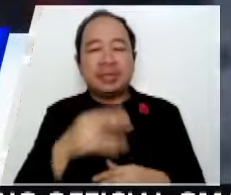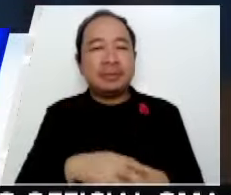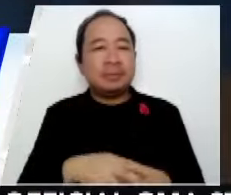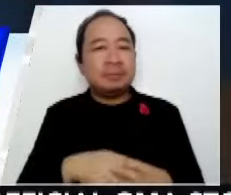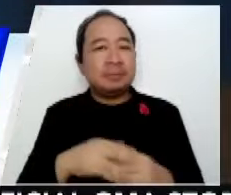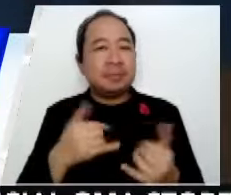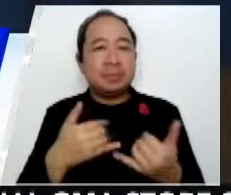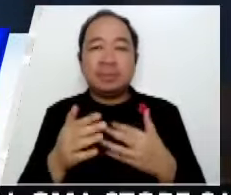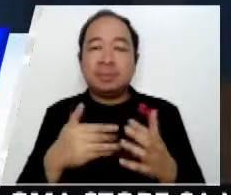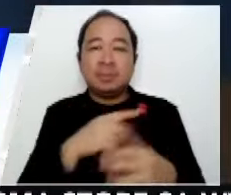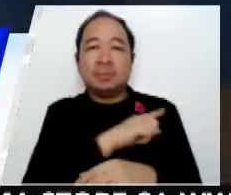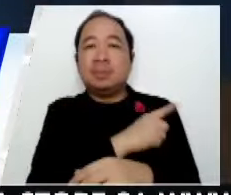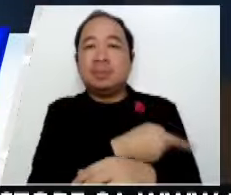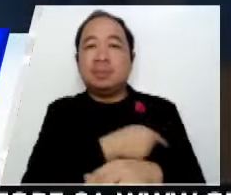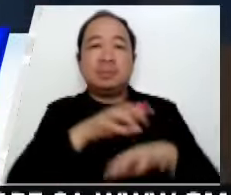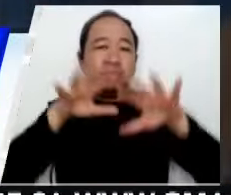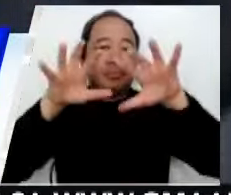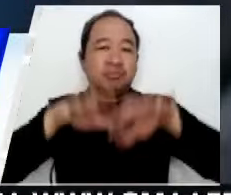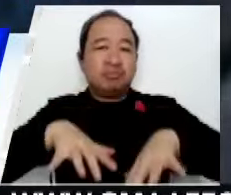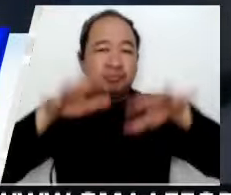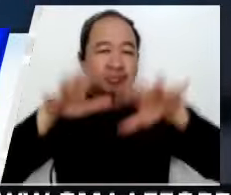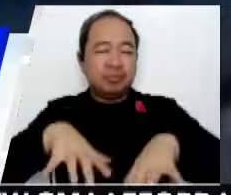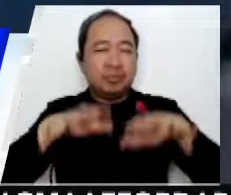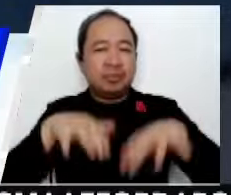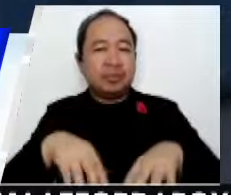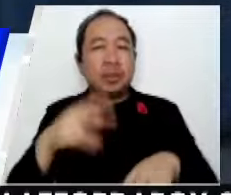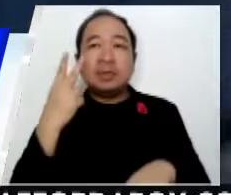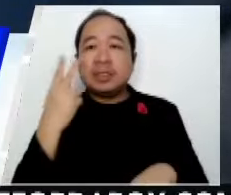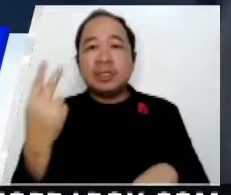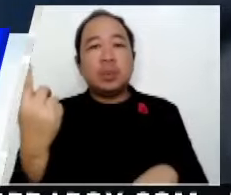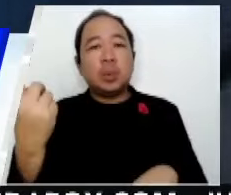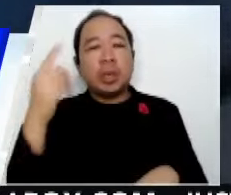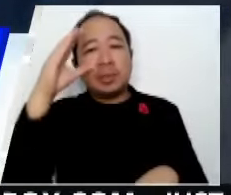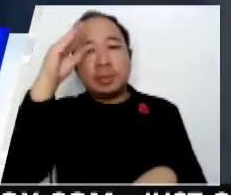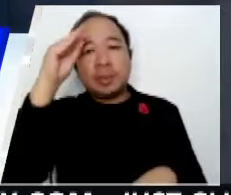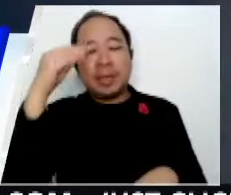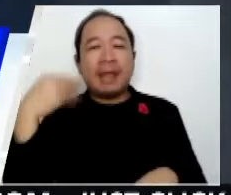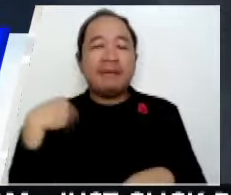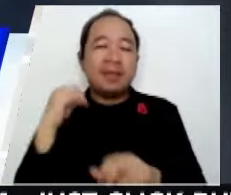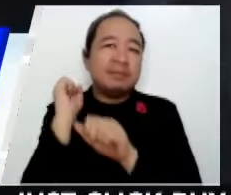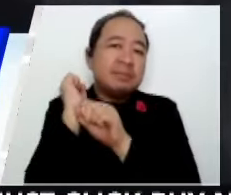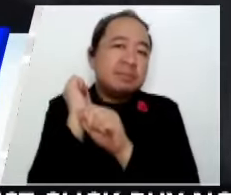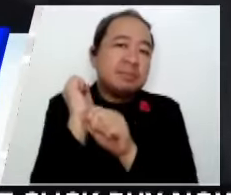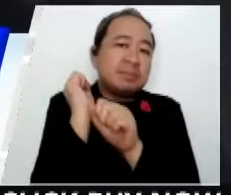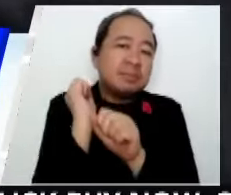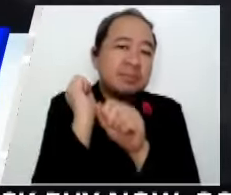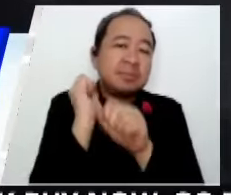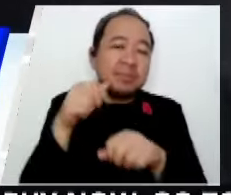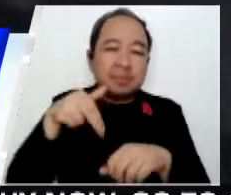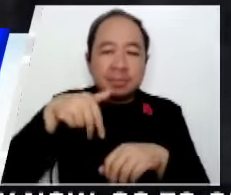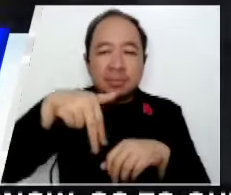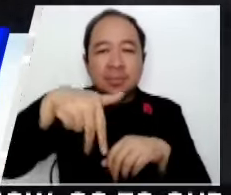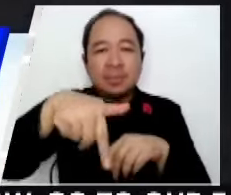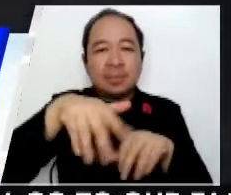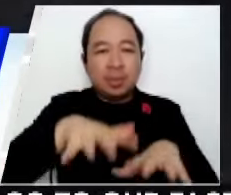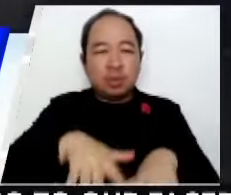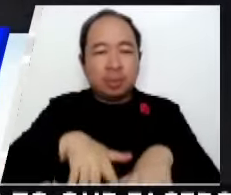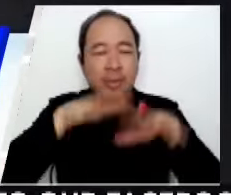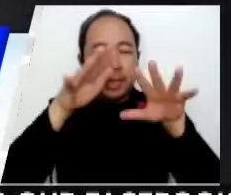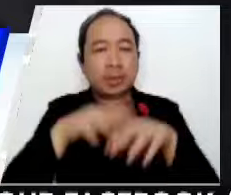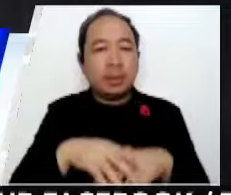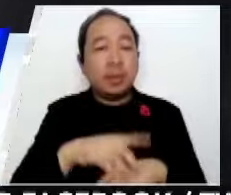Bacoor, nadaan na namin si Mang Tirso na may pasan na sako habang naglalakad sa gatuhod na baha. Nang amin siyang